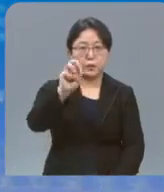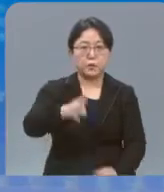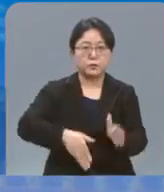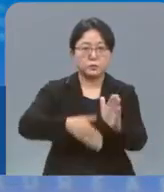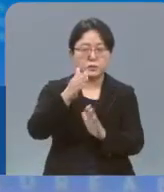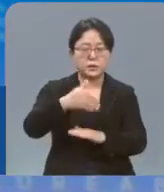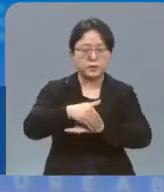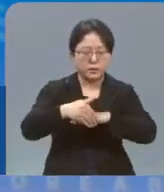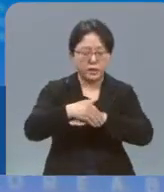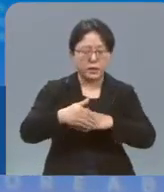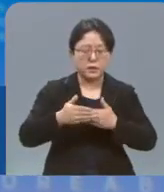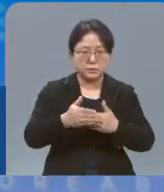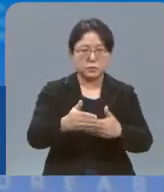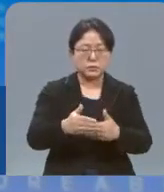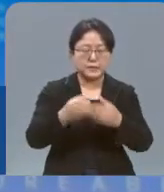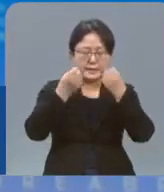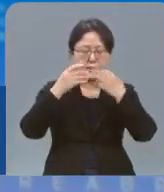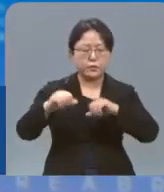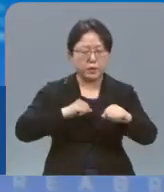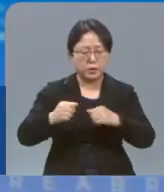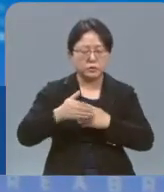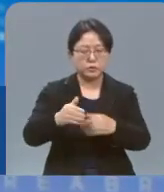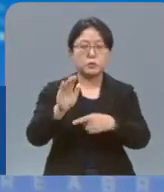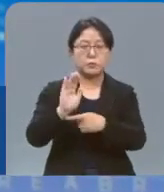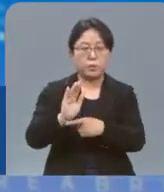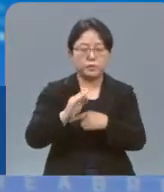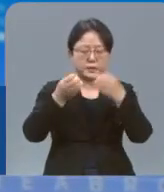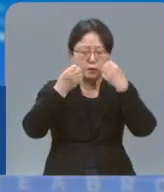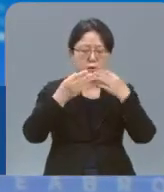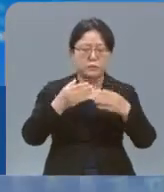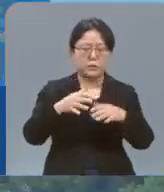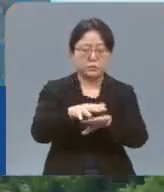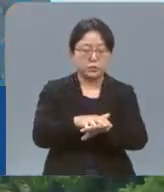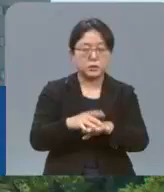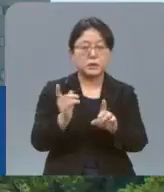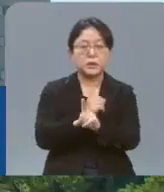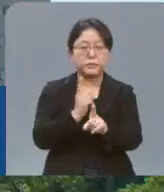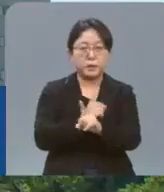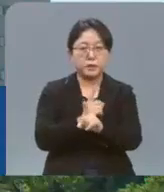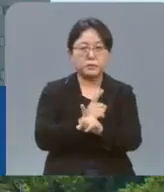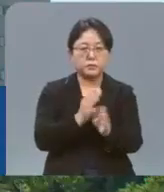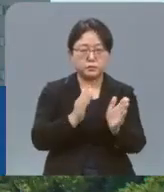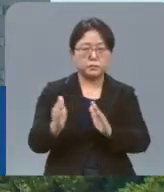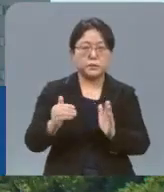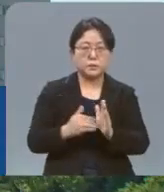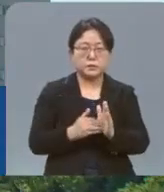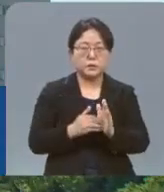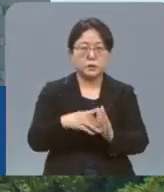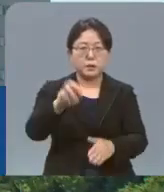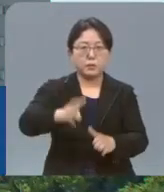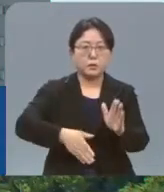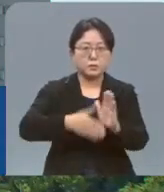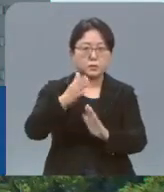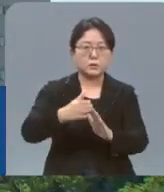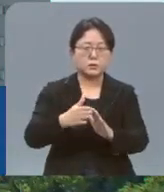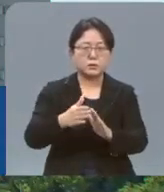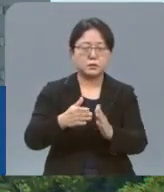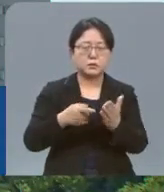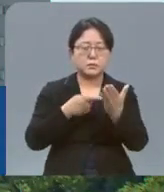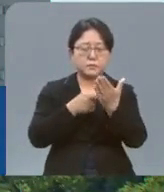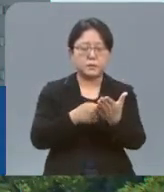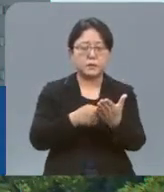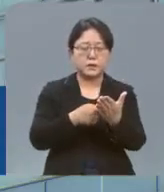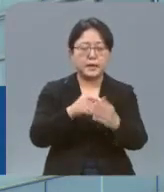광주시가 전략추진단과 신활력추진본부 등을 신설하는 조직개편안을 마련했습니다. 광주시가 입법